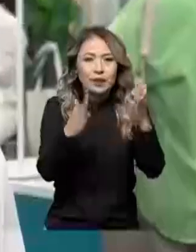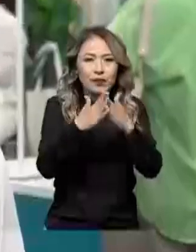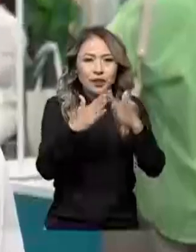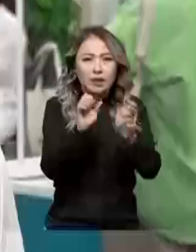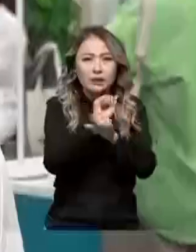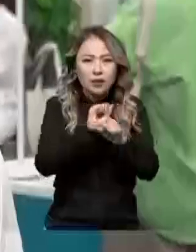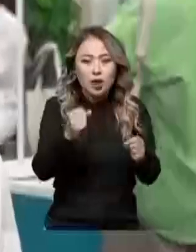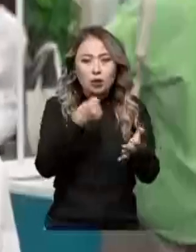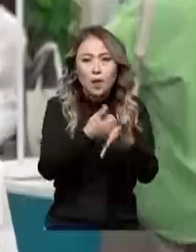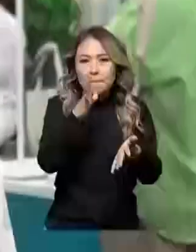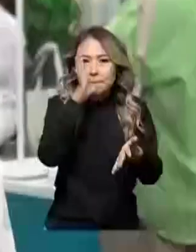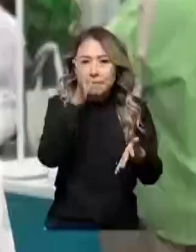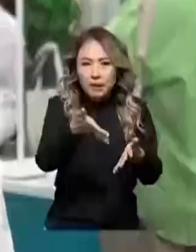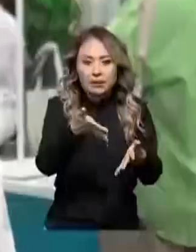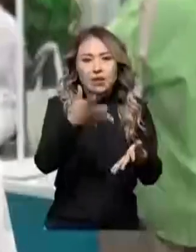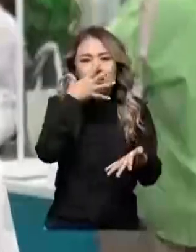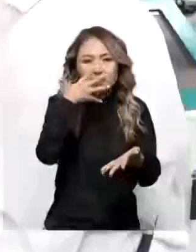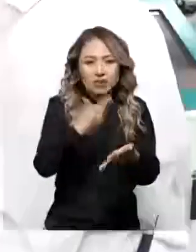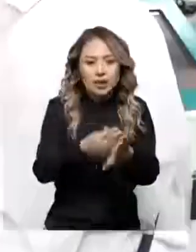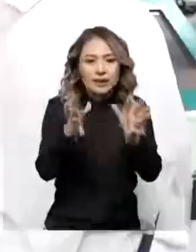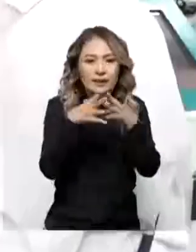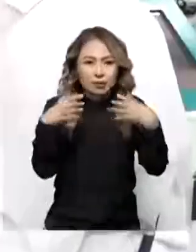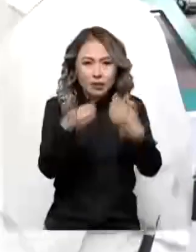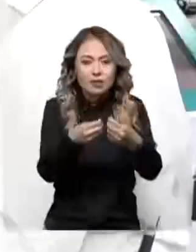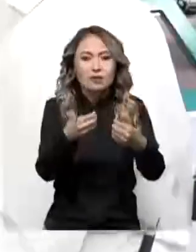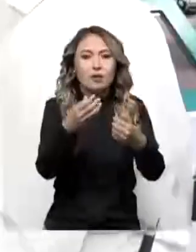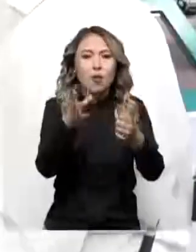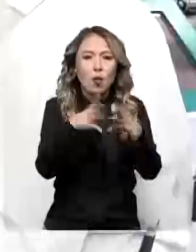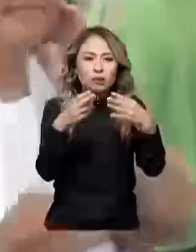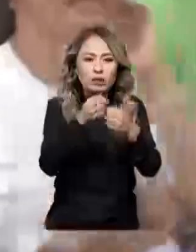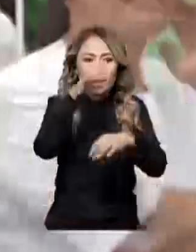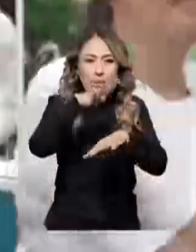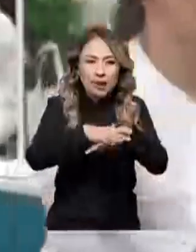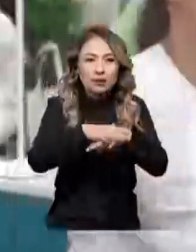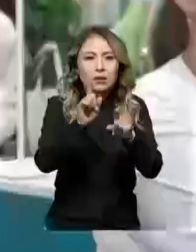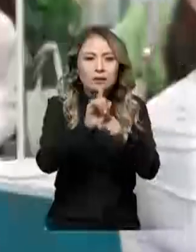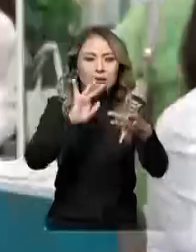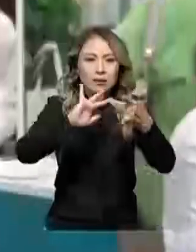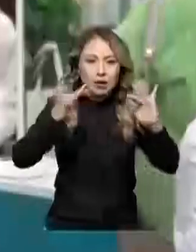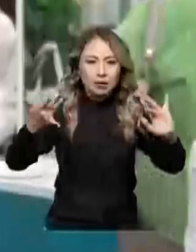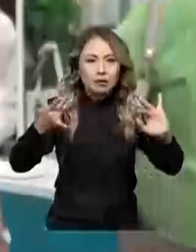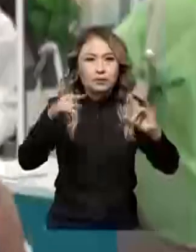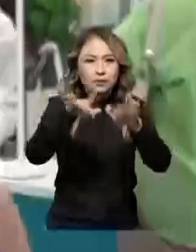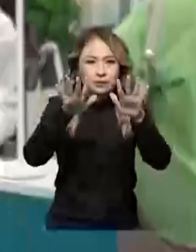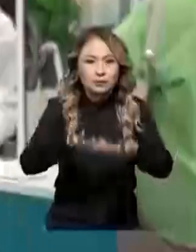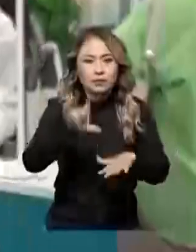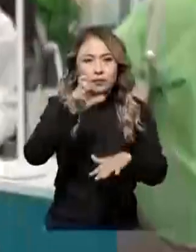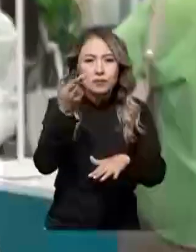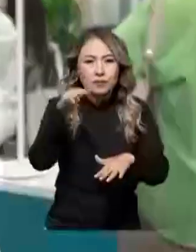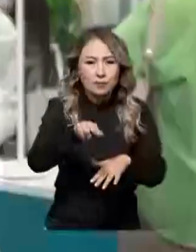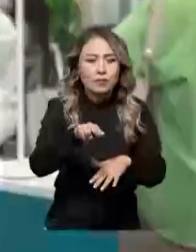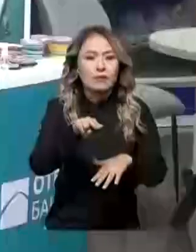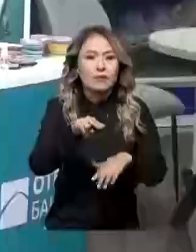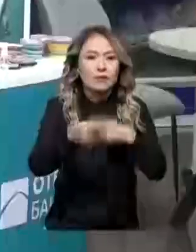керек, 5 жылға дейін өзінде, жанұясында, Отбасы банк нүкте.кз сайтында, сол жақта ЦБ